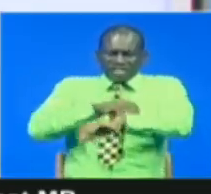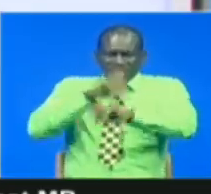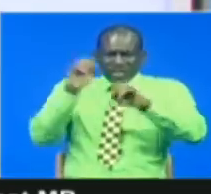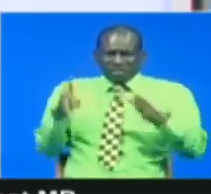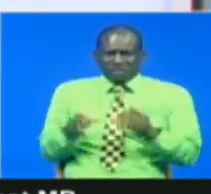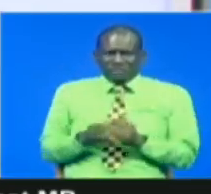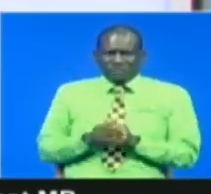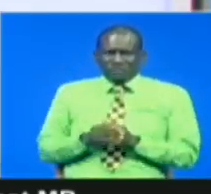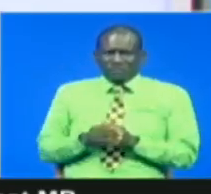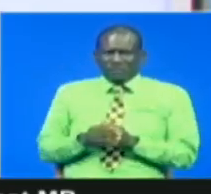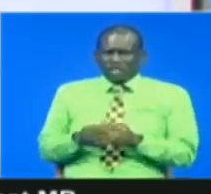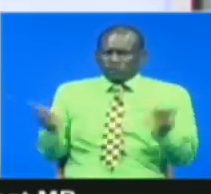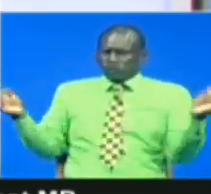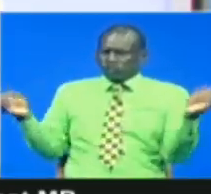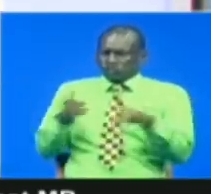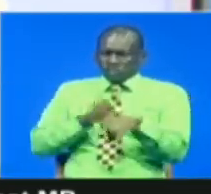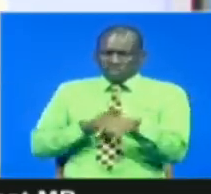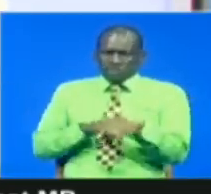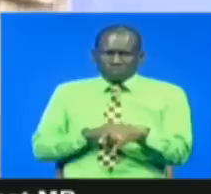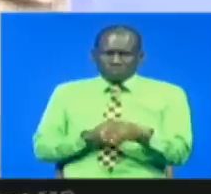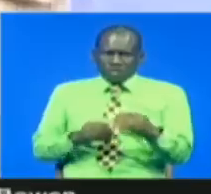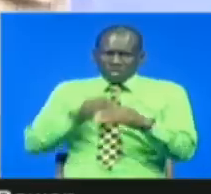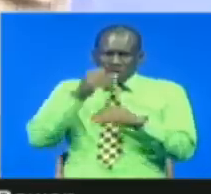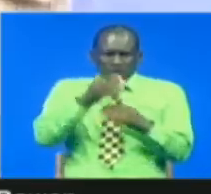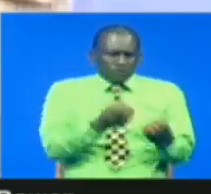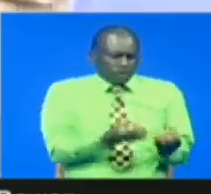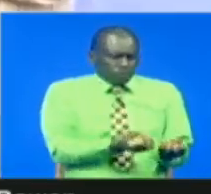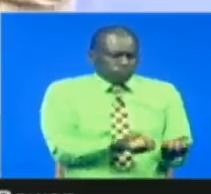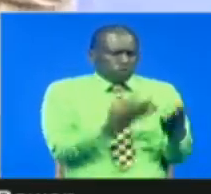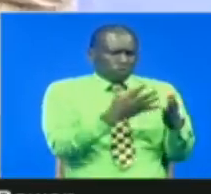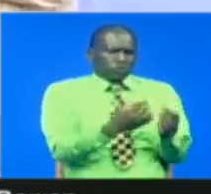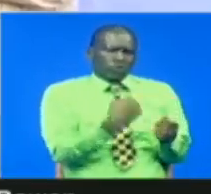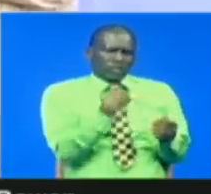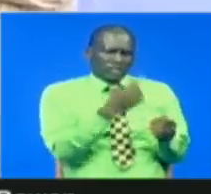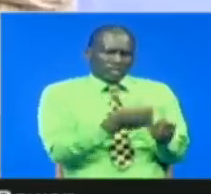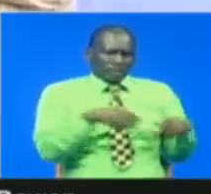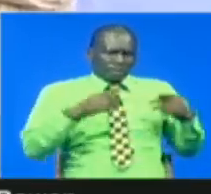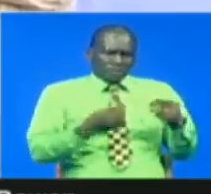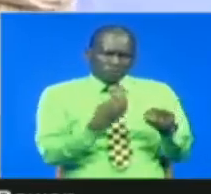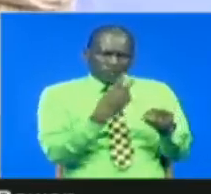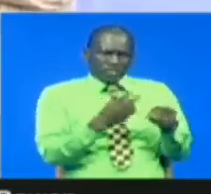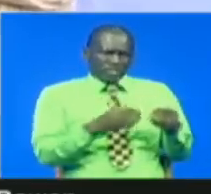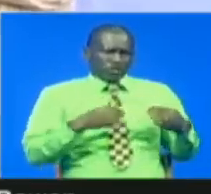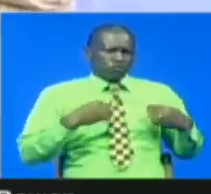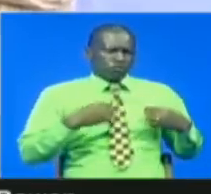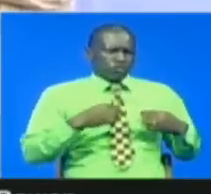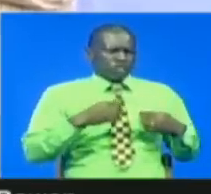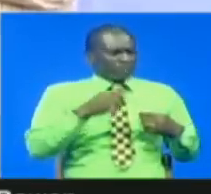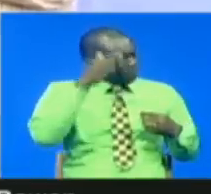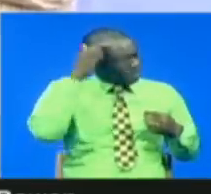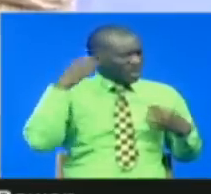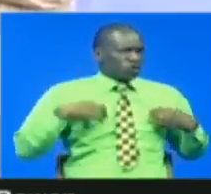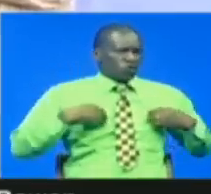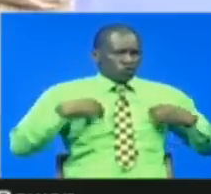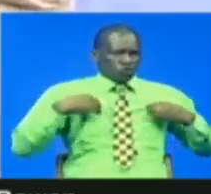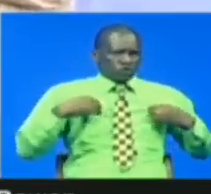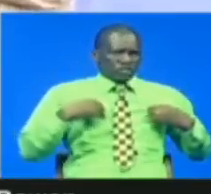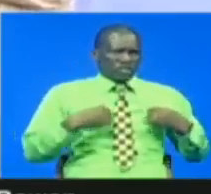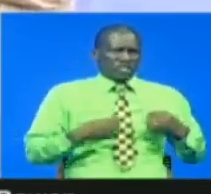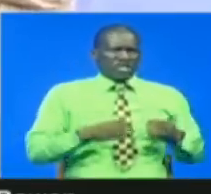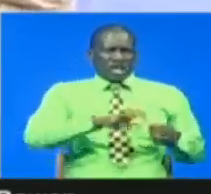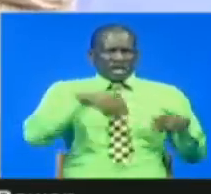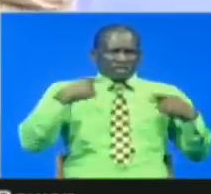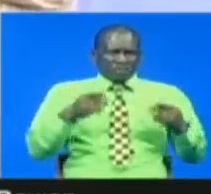cause hiyo span ilikuwa short sana. Na hapo baada ya mlipuko unaona, umesema wale tunaona wako wamevaa suti za black hivi. Kuna wengine